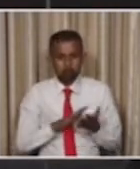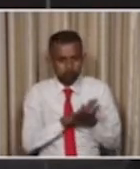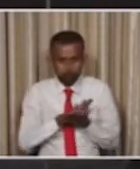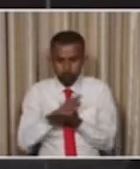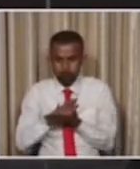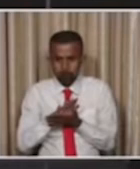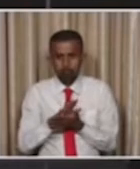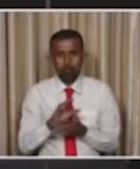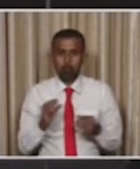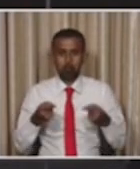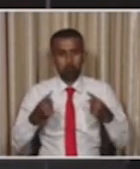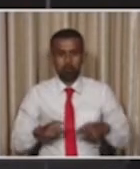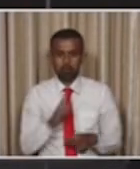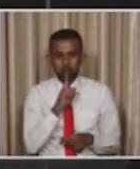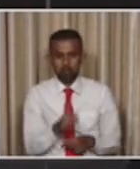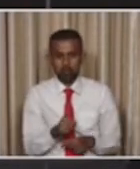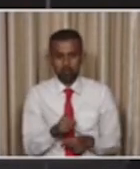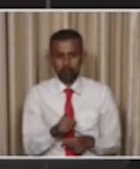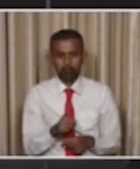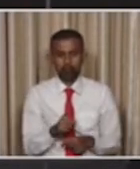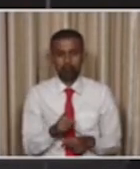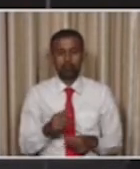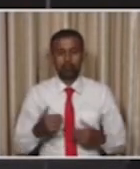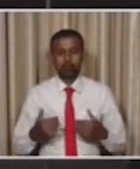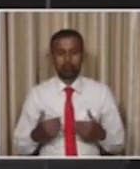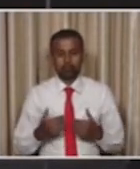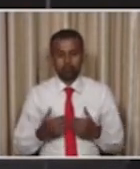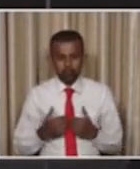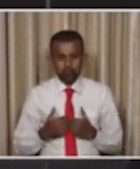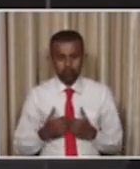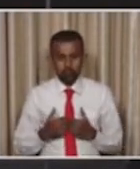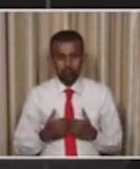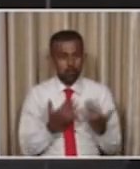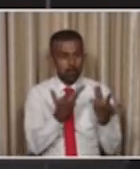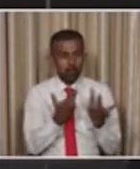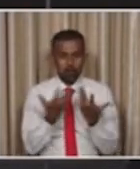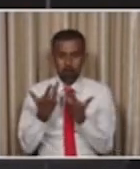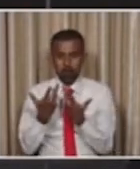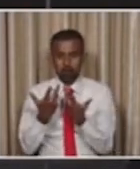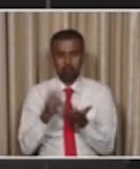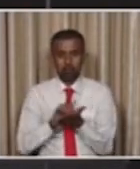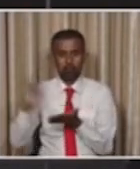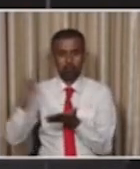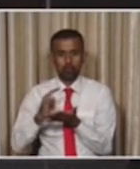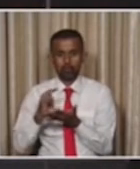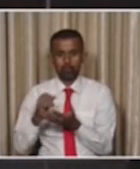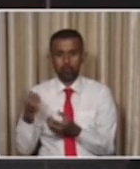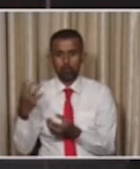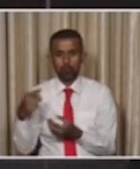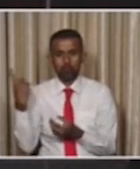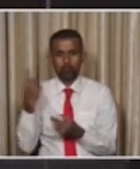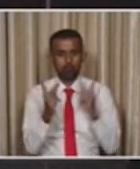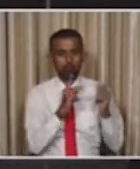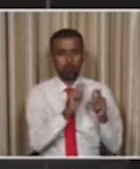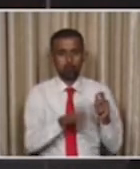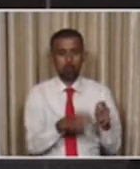කරගත්තට පස්සේ අපිට මේක දාන්න පුළුවන්. එහෙම නැත්නම් අපිට තියෙන හර්ෂ ගරු සභාපතිතුමා සංඛ්‍යාලයකට ගෙන ඉමිග්‍රේෂන් කන්ට්‍රෝල් එක නම්බර එකක් කියනවා. ටූරිස්ට් බෝඩ්